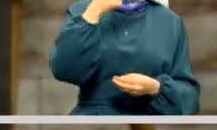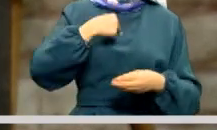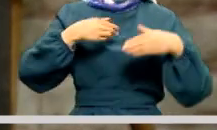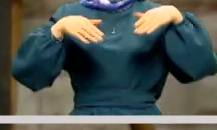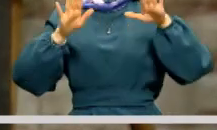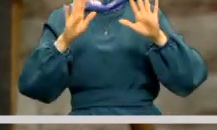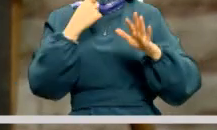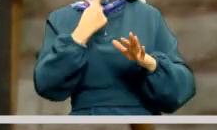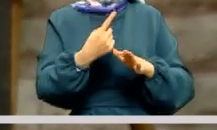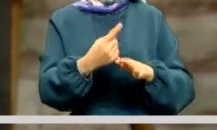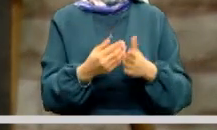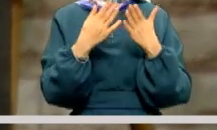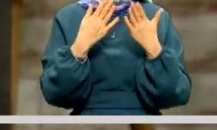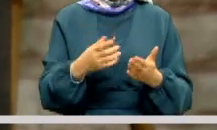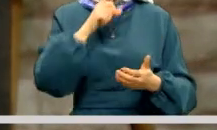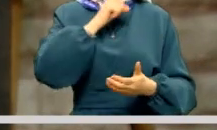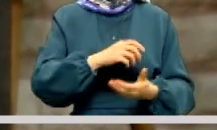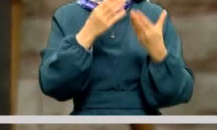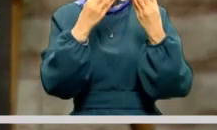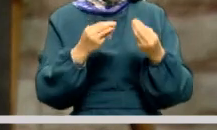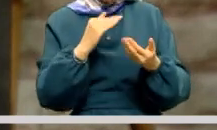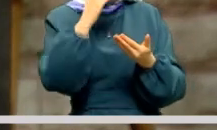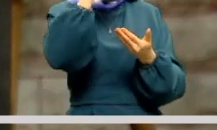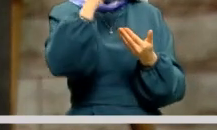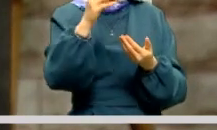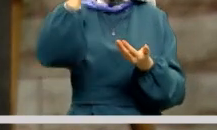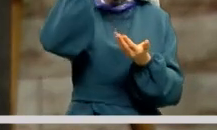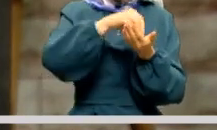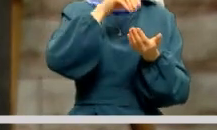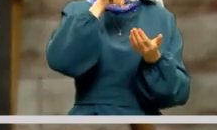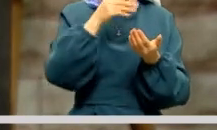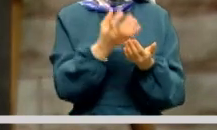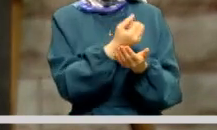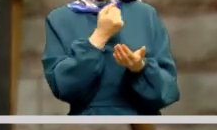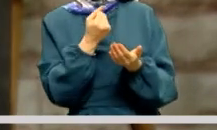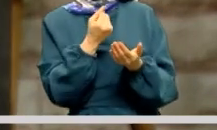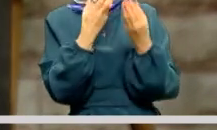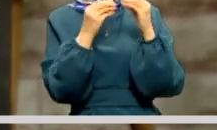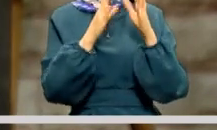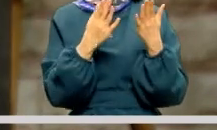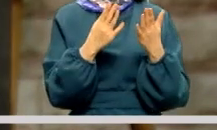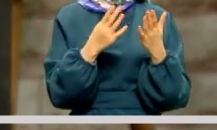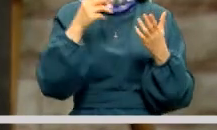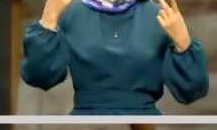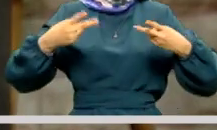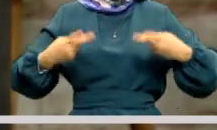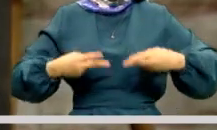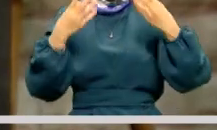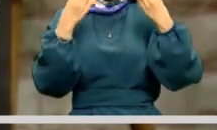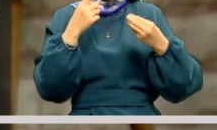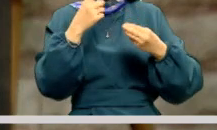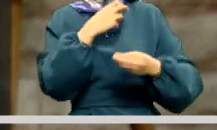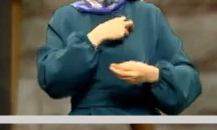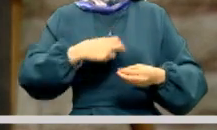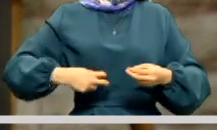Keşke hatalı kusurlu olanı üst tarafa koysaydın Belki onu da alabilecek çıkacaktır mesajını veren bir Allah resulünü